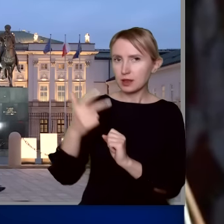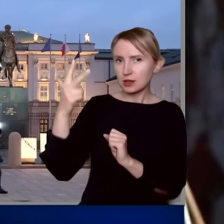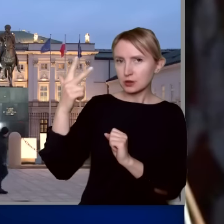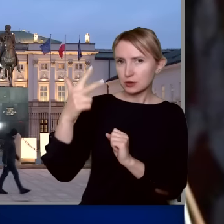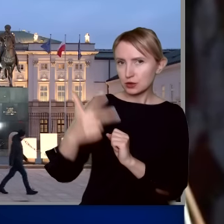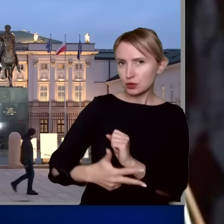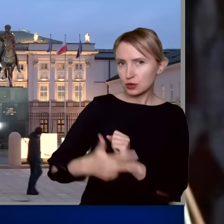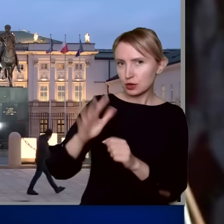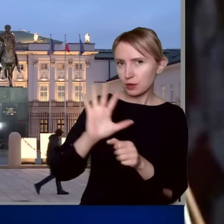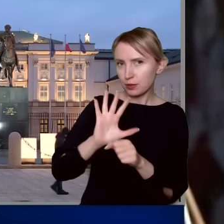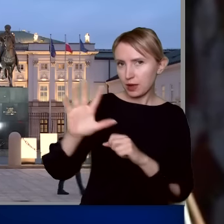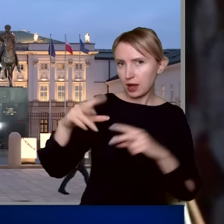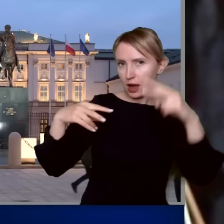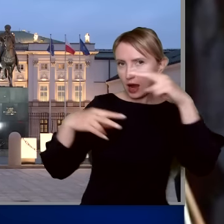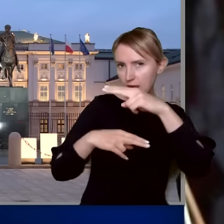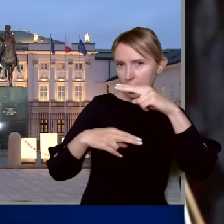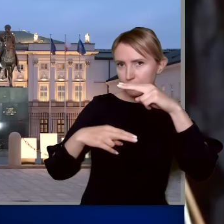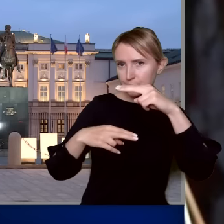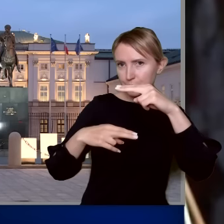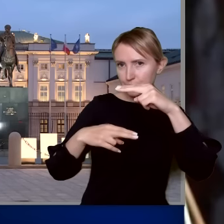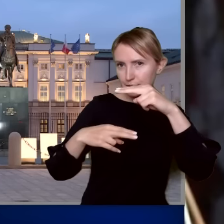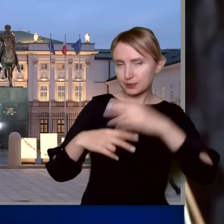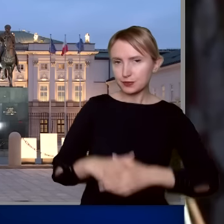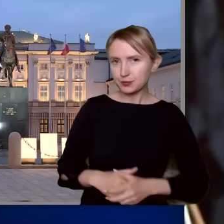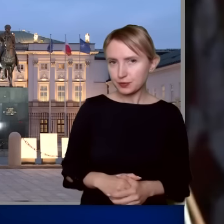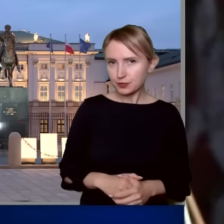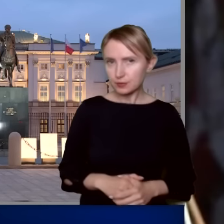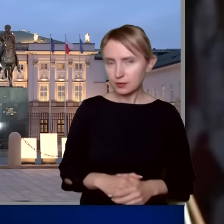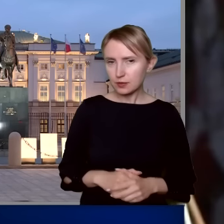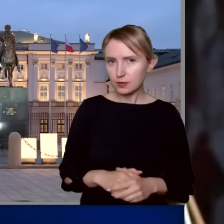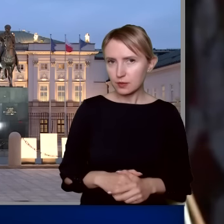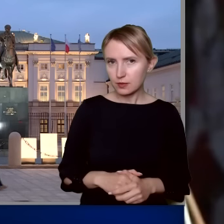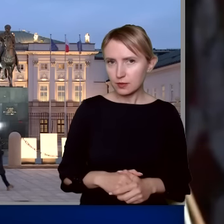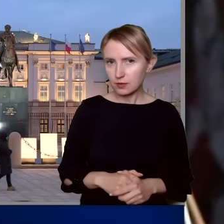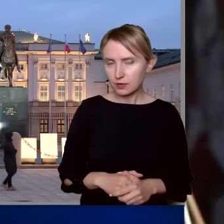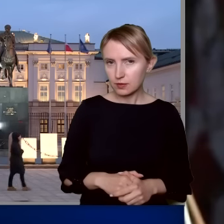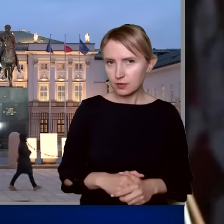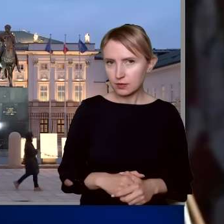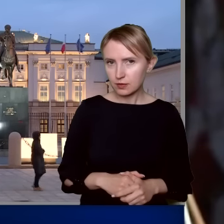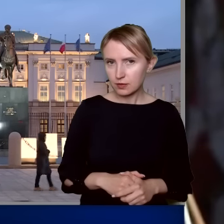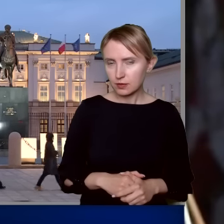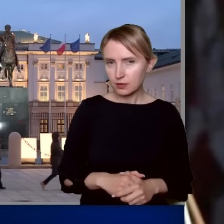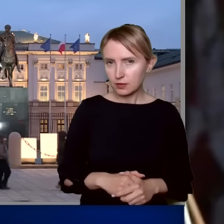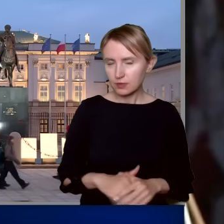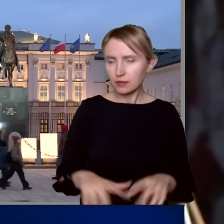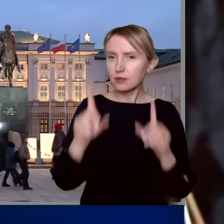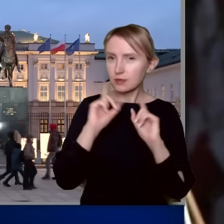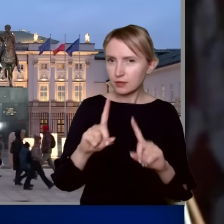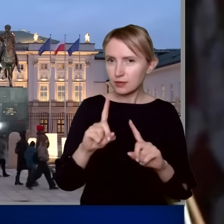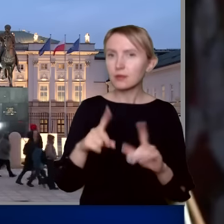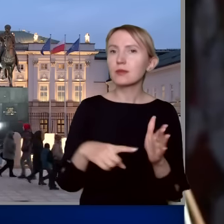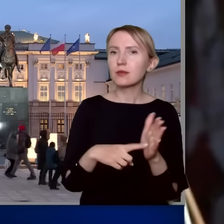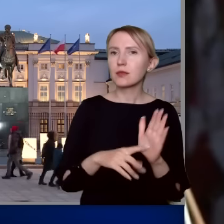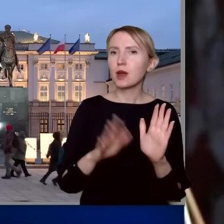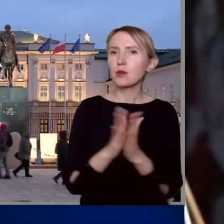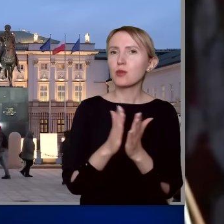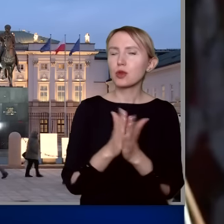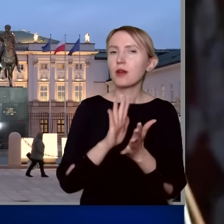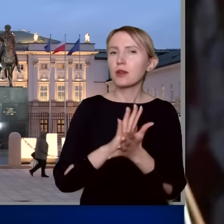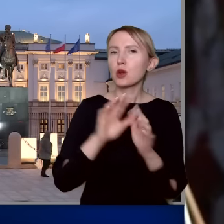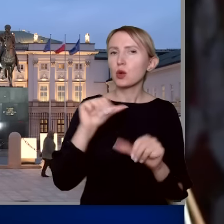3015 akapit, jak dobrze rozumuję to punktowanie, albo podrozdział. Rzeczywiście stanowi ten podręcznik wydany w